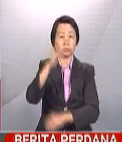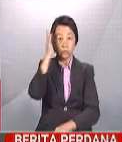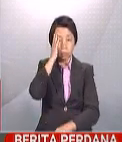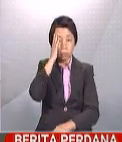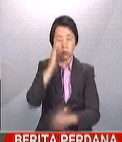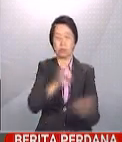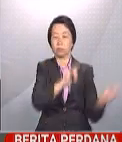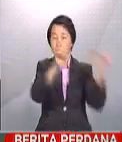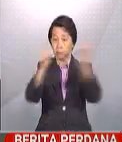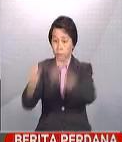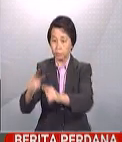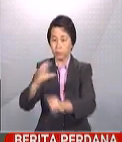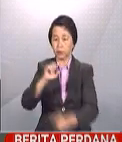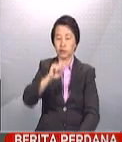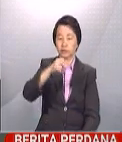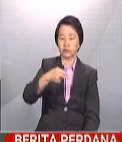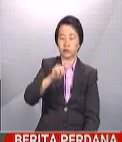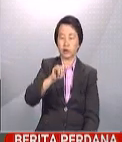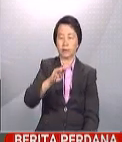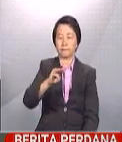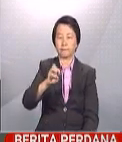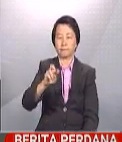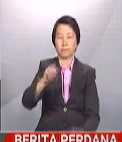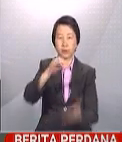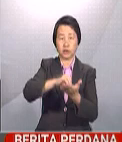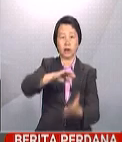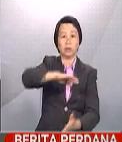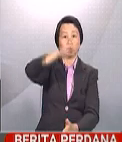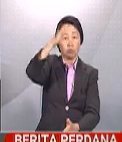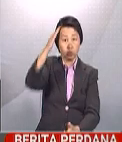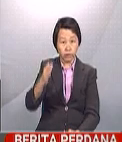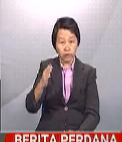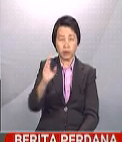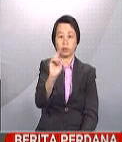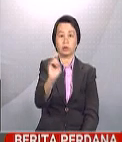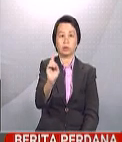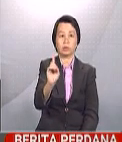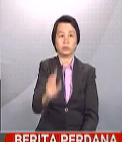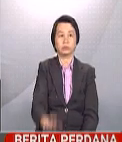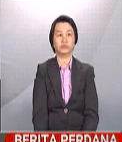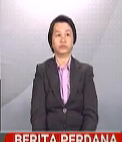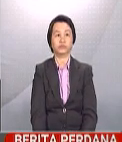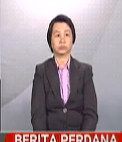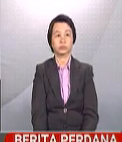perkembangannya terus bersama dengan Syamimi Saripan di Bukit Damansara. Silakan Syamimi.